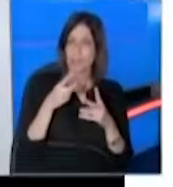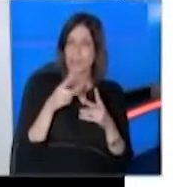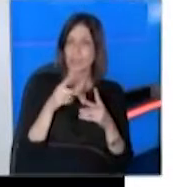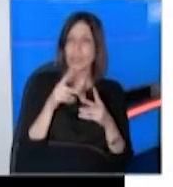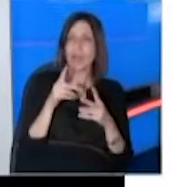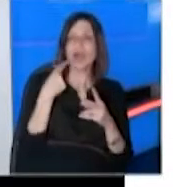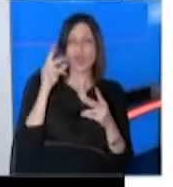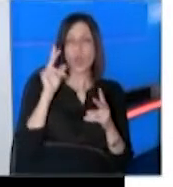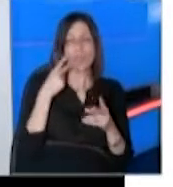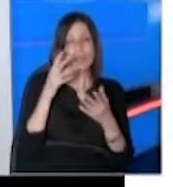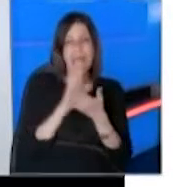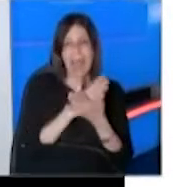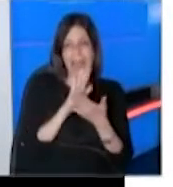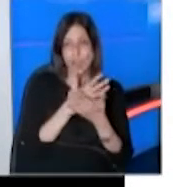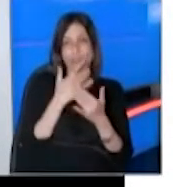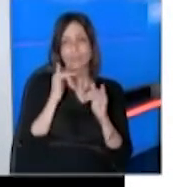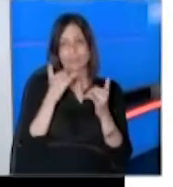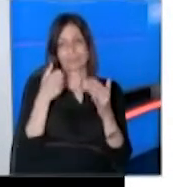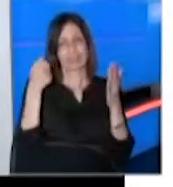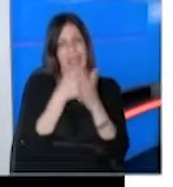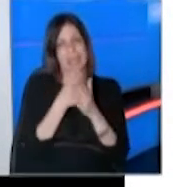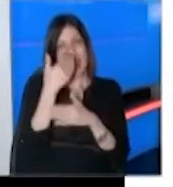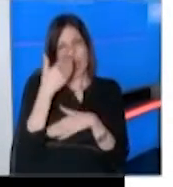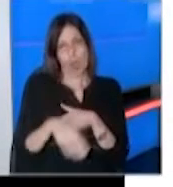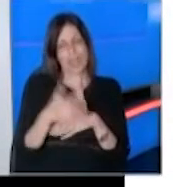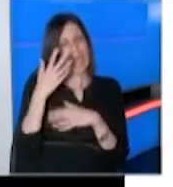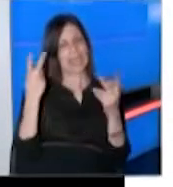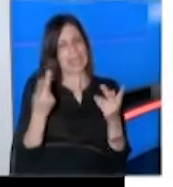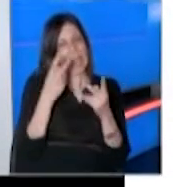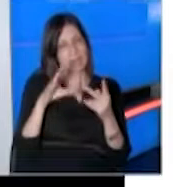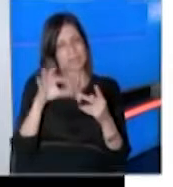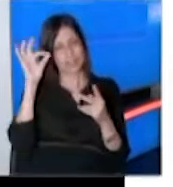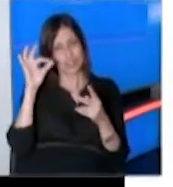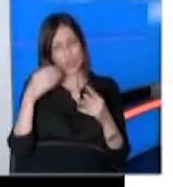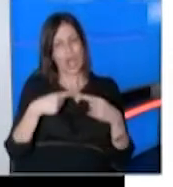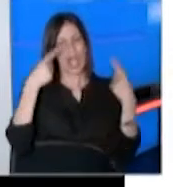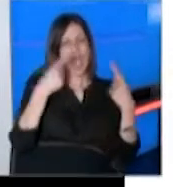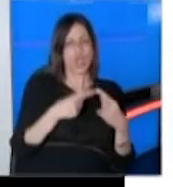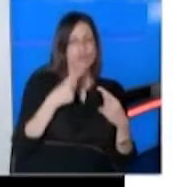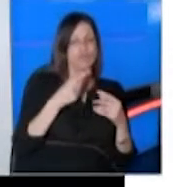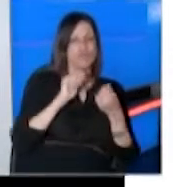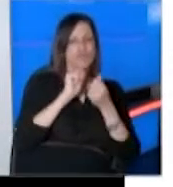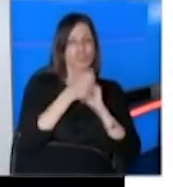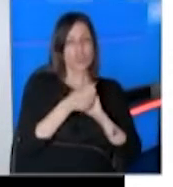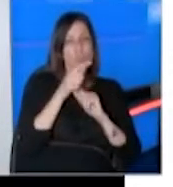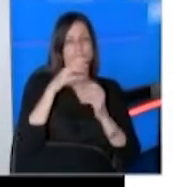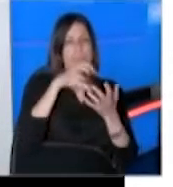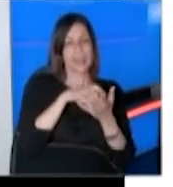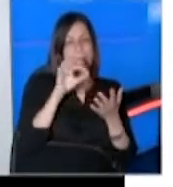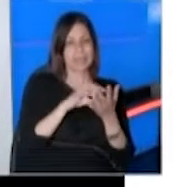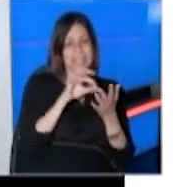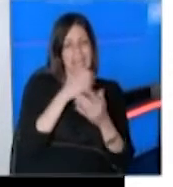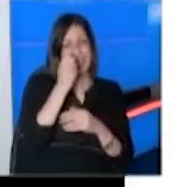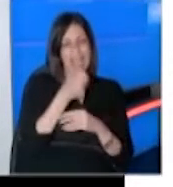ההחלטות? כן, כן, אבל אוקיי. גם כן. עד לאחרונה היה קל למצוא את זה, היום קצת שינו את האתר של משרד החקלאות, וזה תקוע באיזה